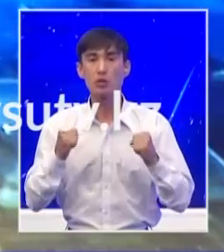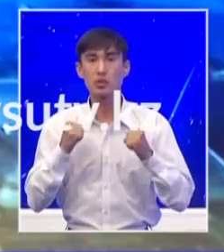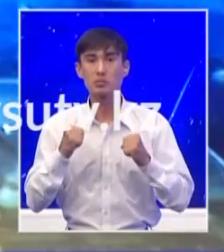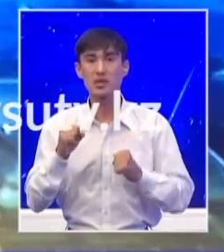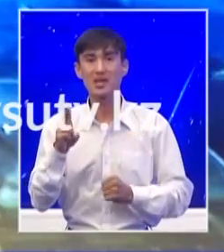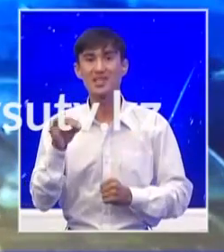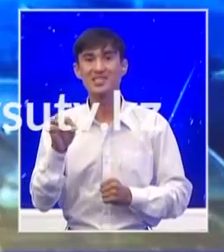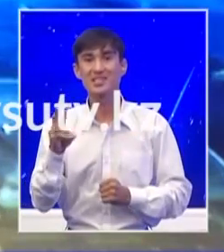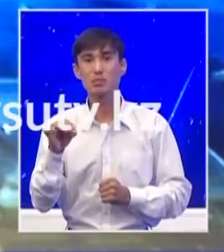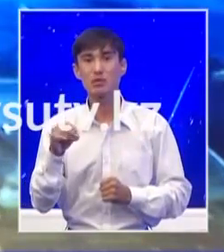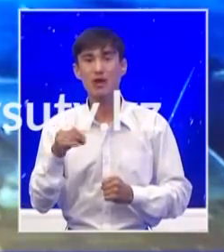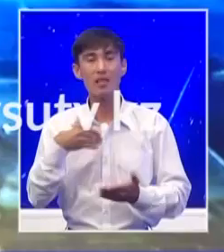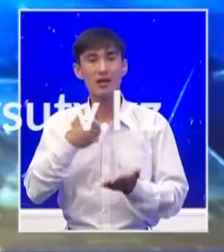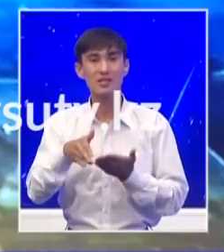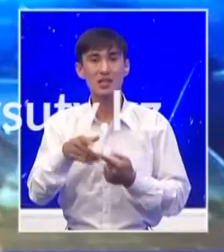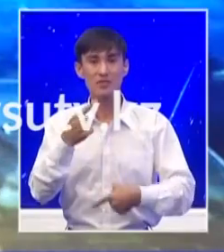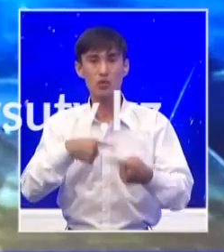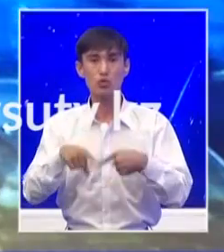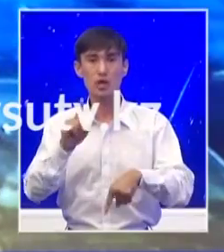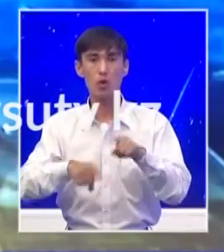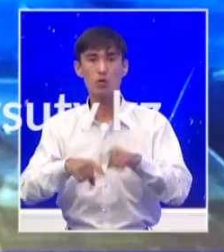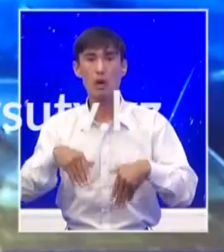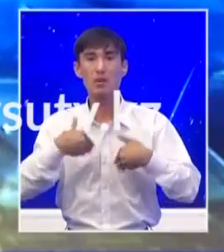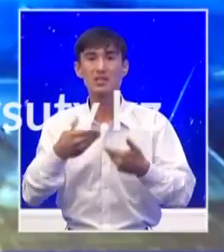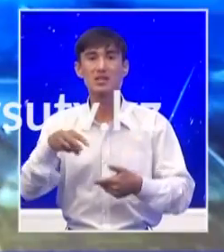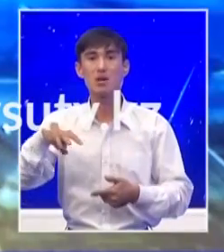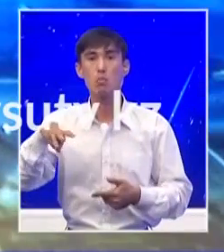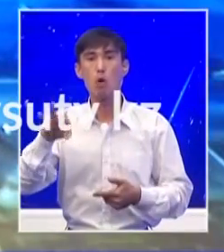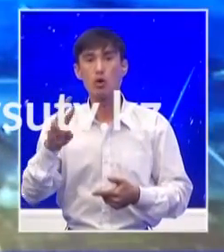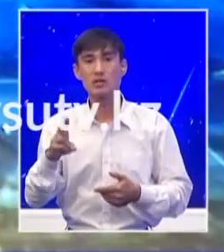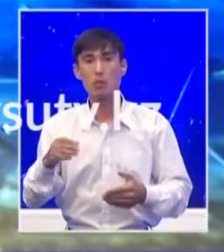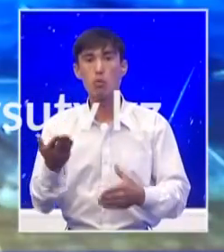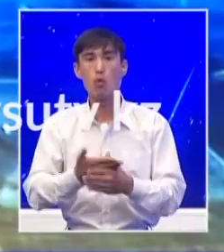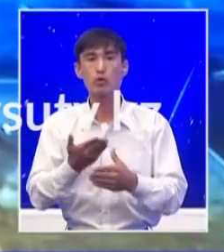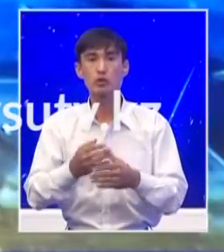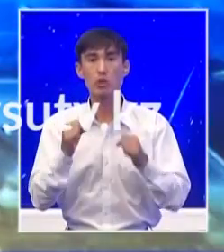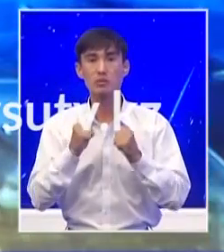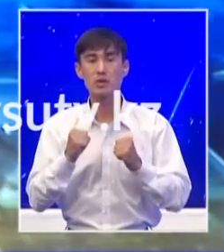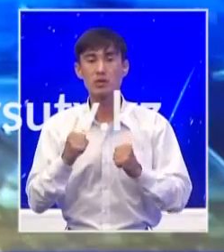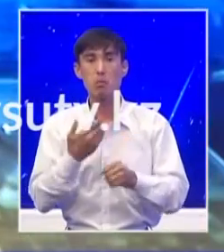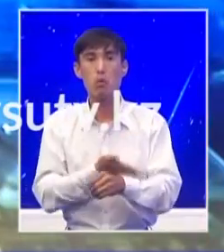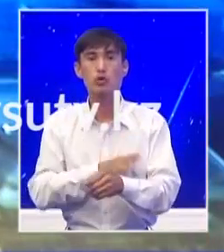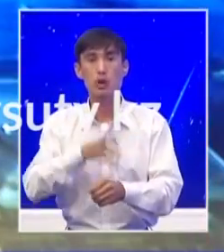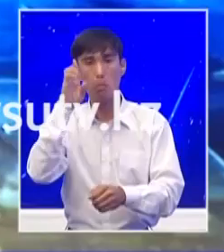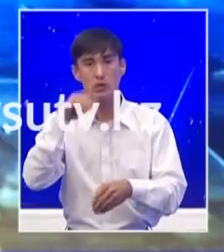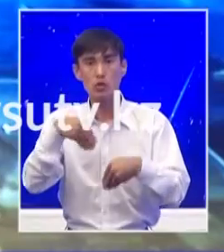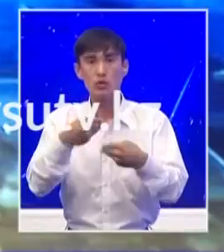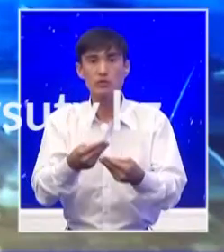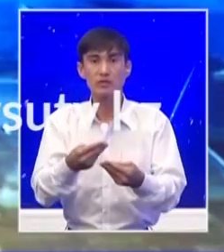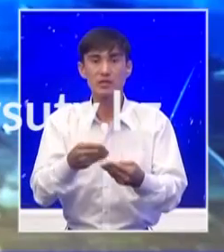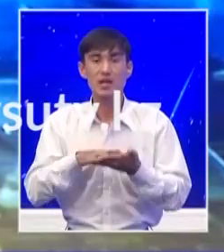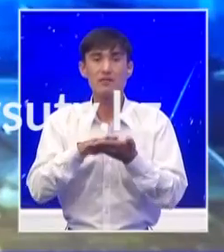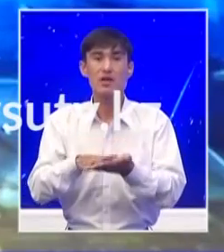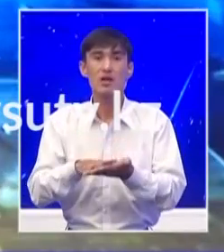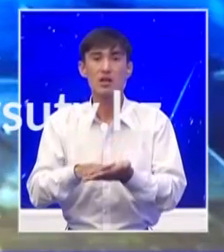которая отказалась вернуться на родину и обратилась к МОК за помощью. Спортсменка уже прибыла в польское посольство в Токио. Она, как